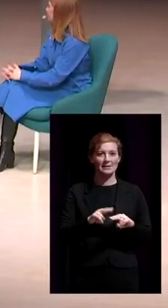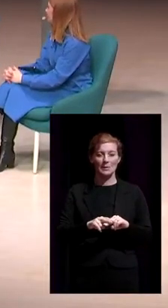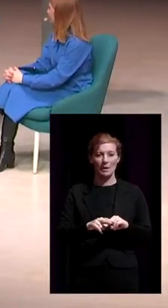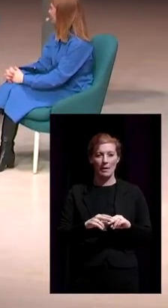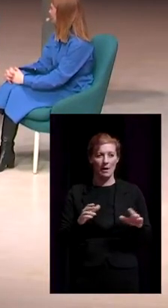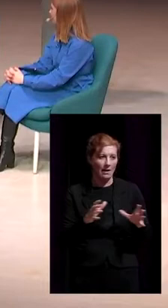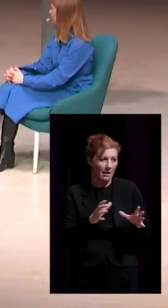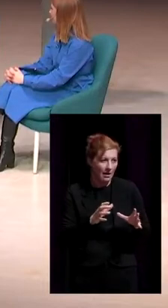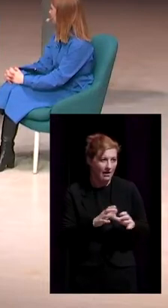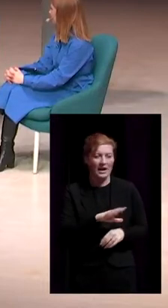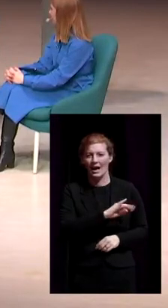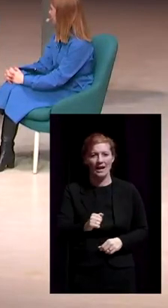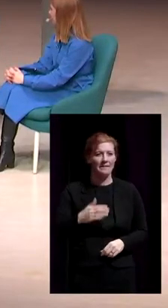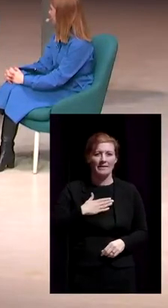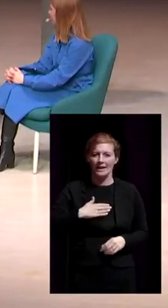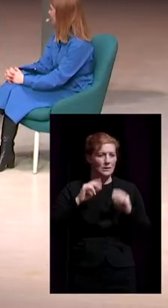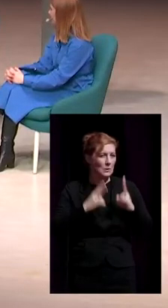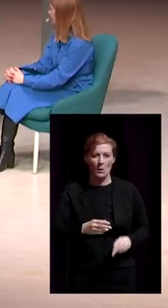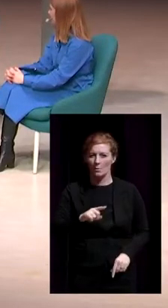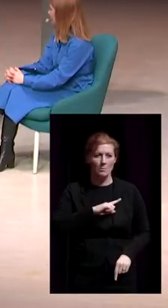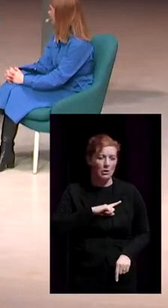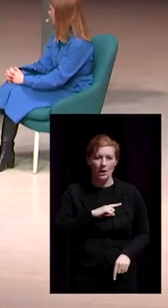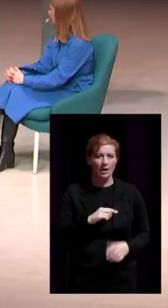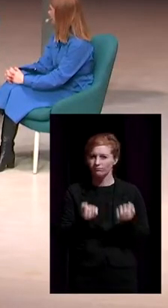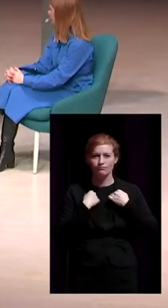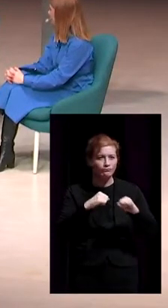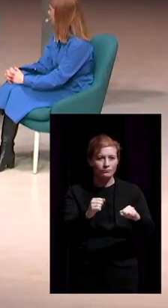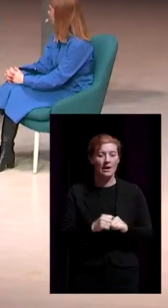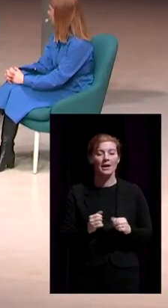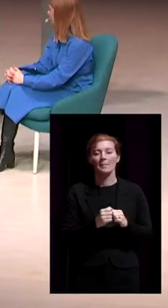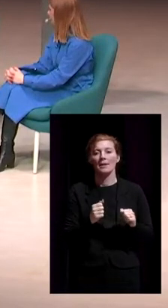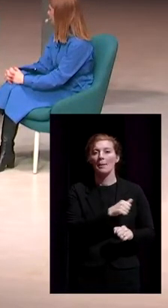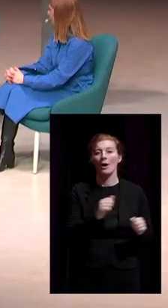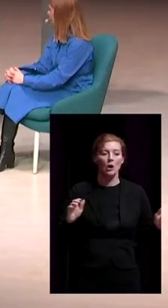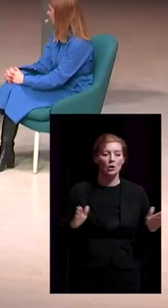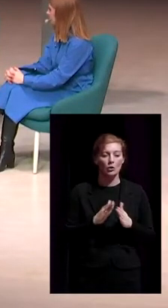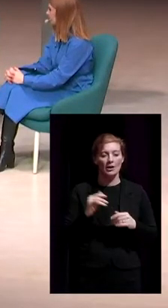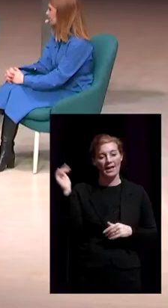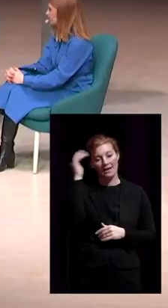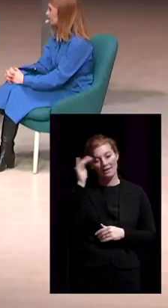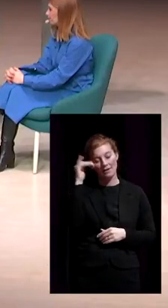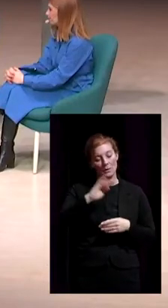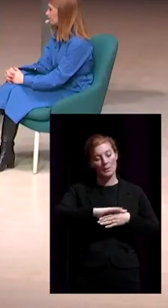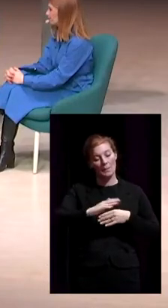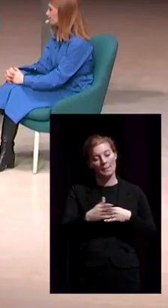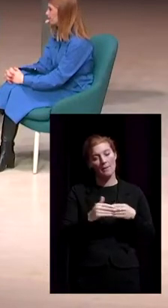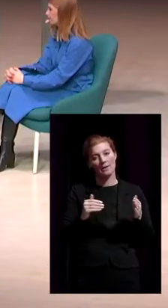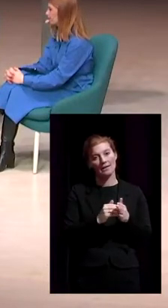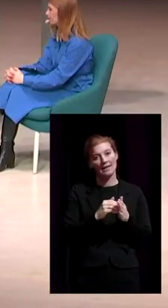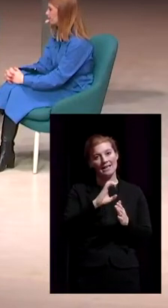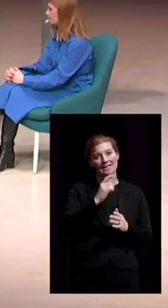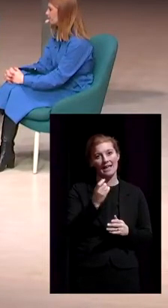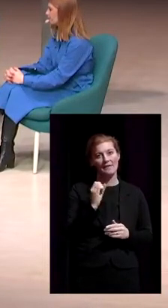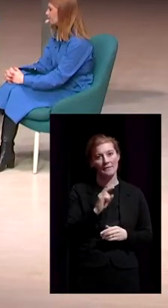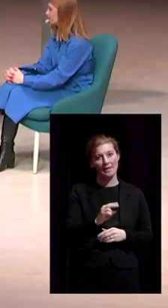sig och handla. Vi tar bara en kort reflektion tillbaka till Stefan och Mariam. Vad gör vi nu